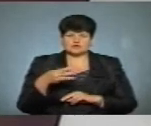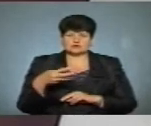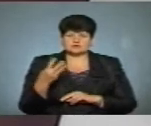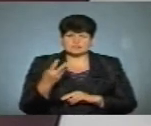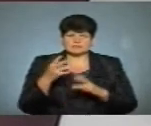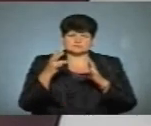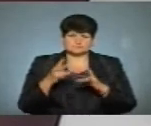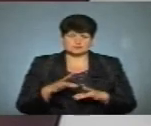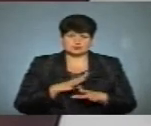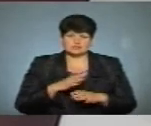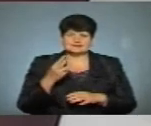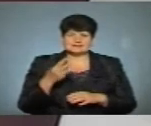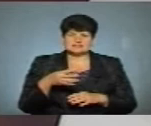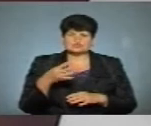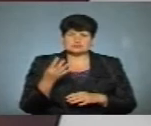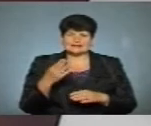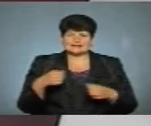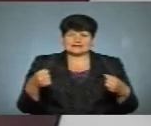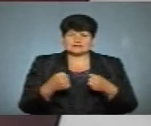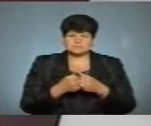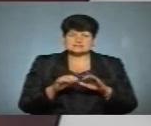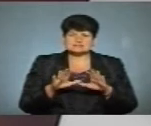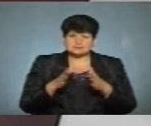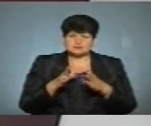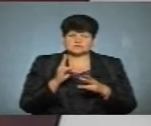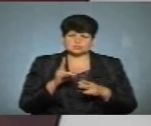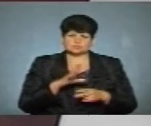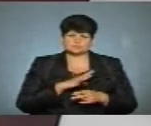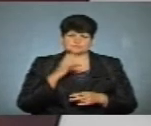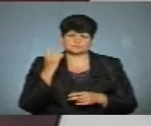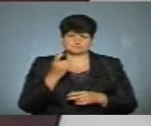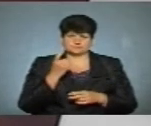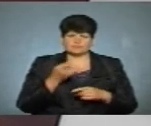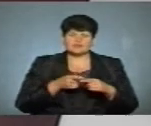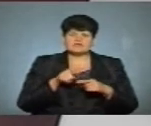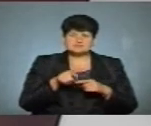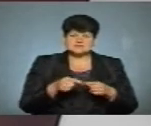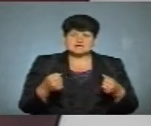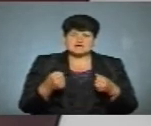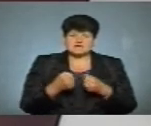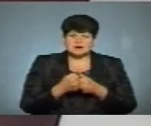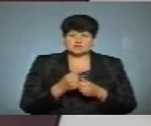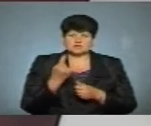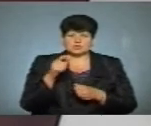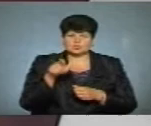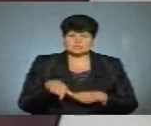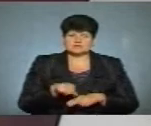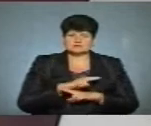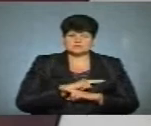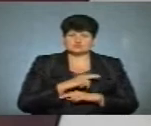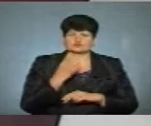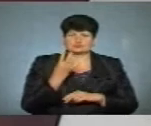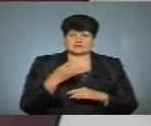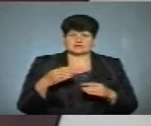травмувалися. 34 ДТП сталися через водіїв, які сіли за кермо на підпитку. У цих аваріях одна людина загинула, четверо